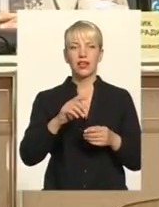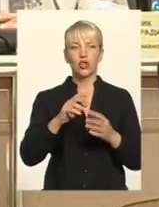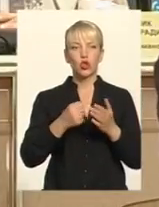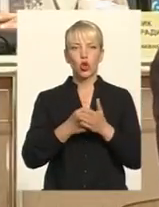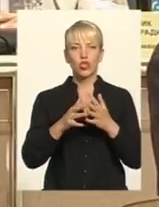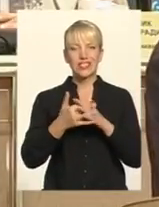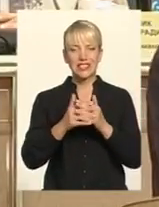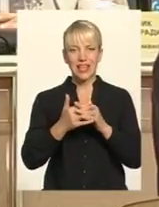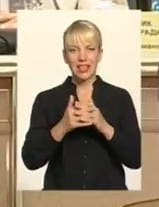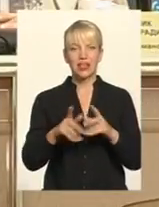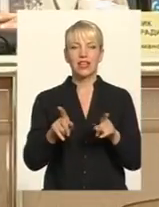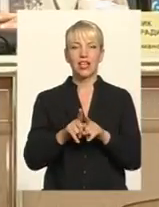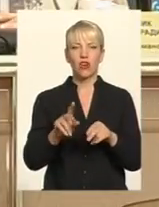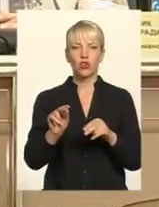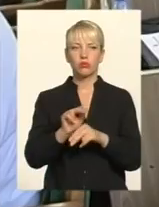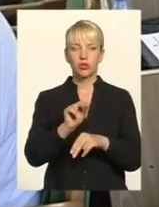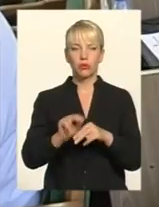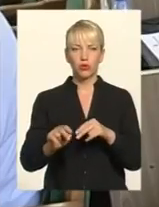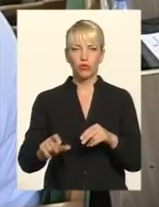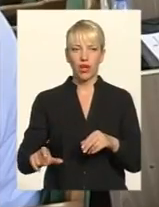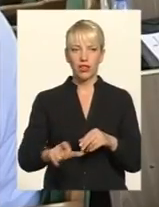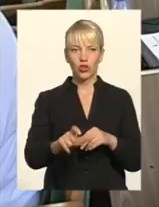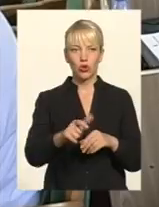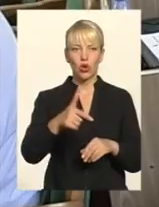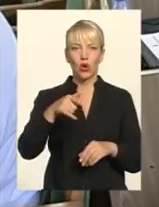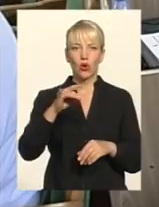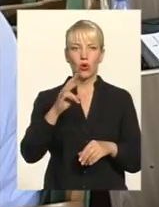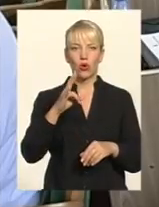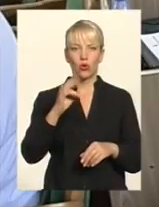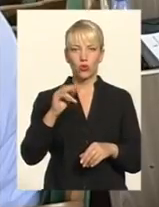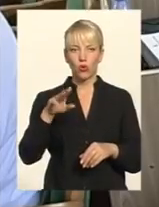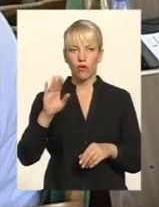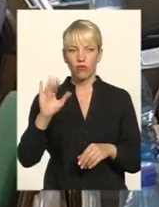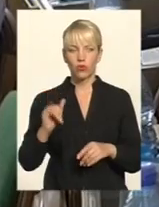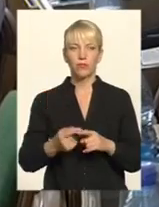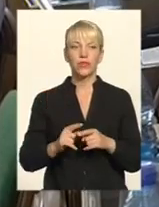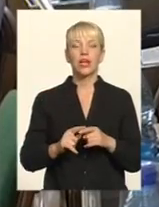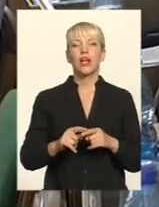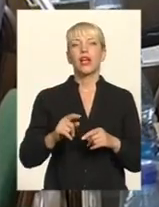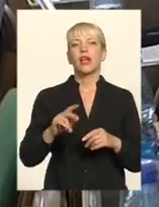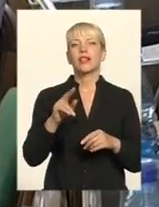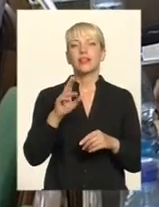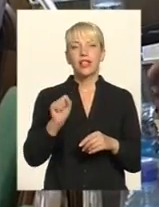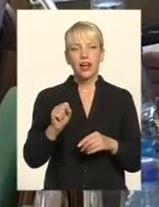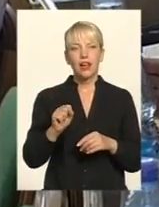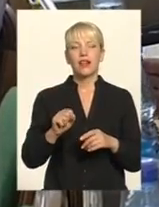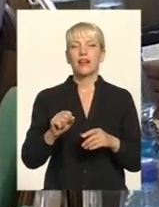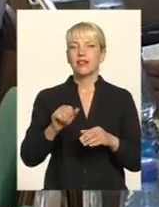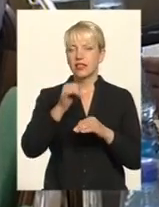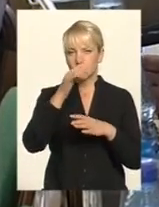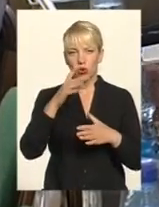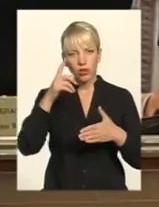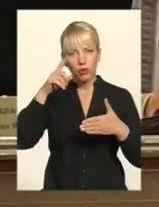гривень профінансовано, відремонтували дорогу ґрунтову. Та одами на власну адресу не вдалося переконати усіх